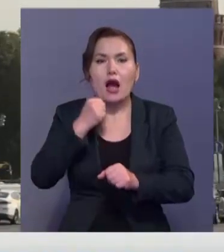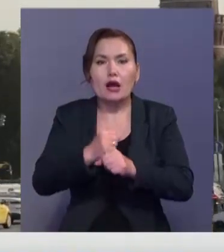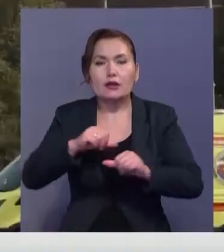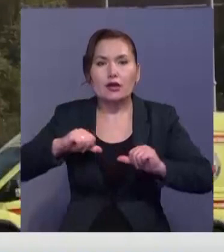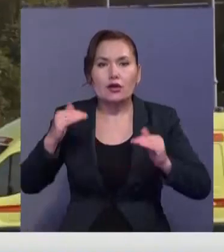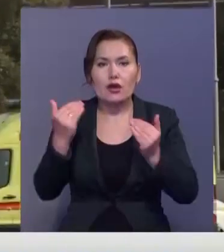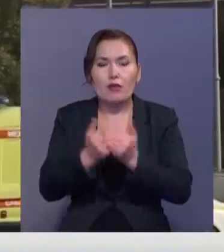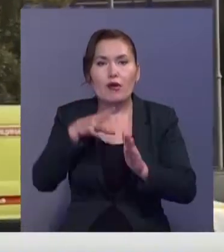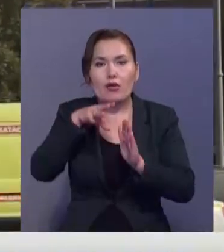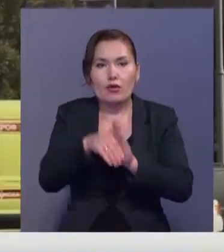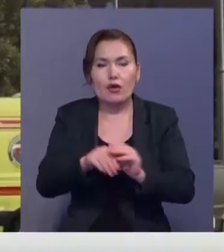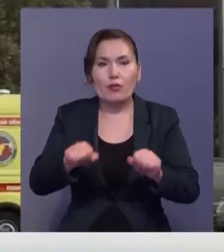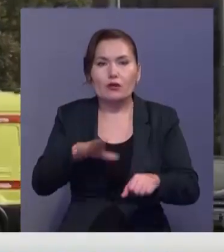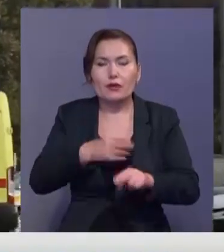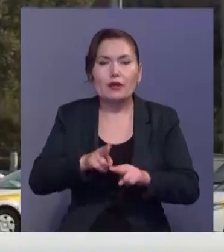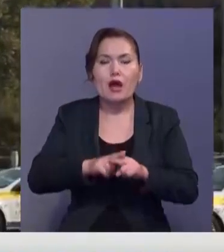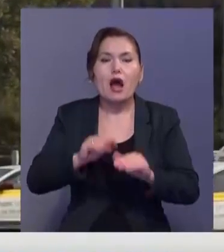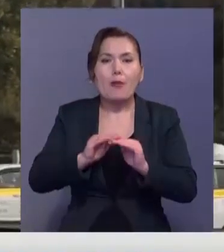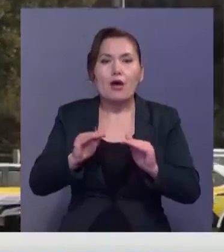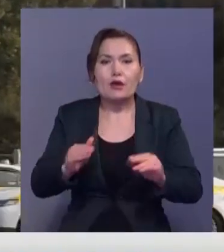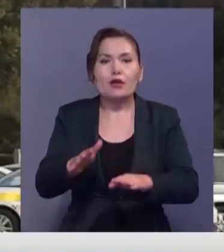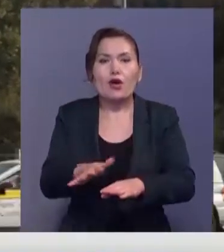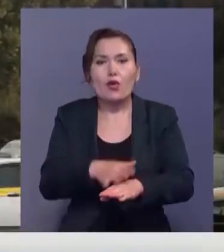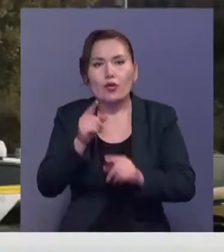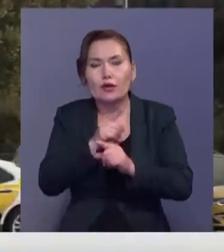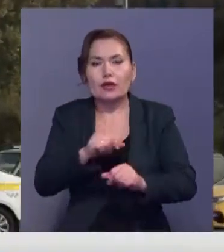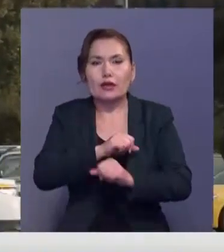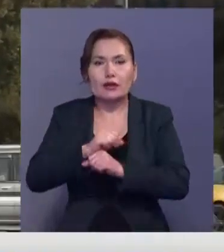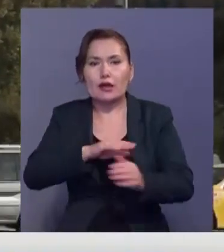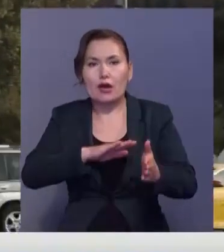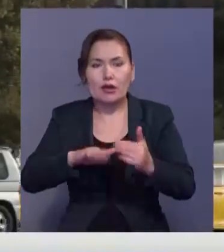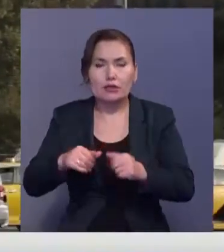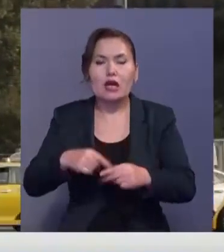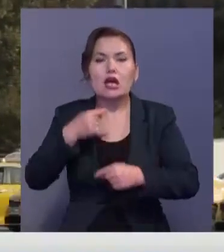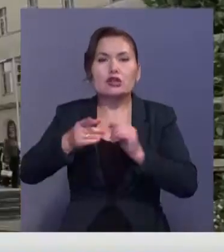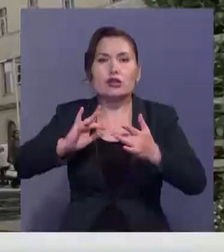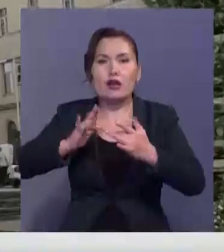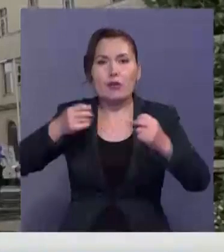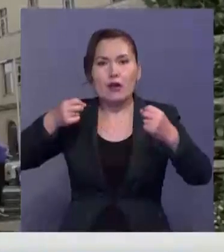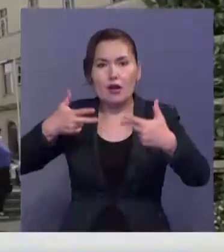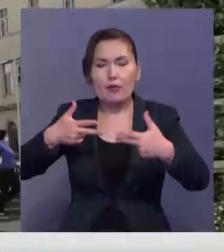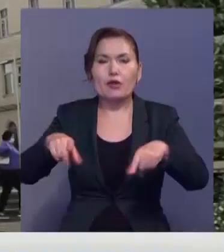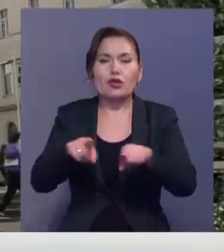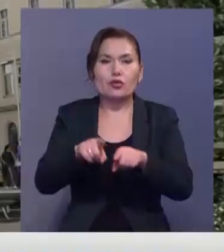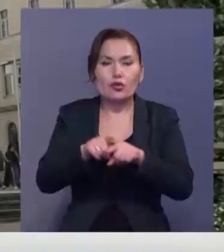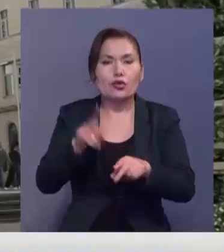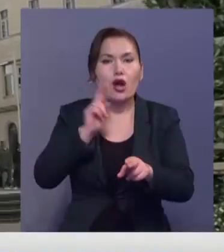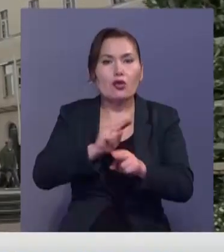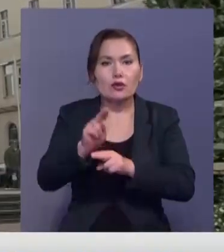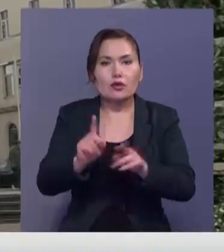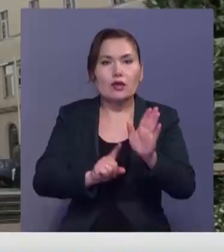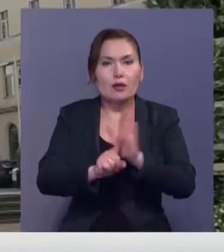карантин енгізілу мүмкін деп отыр. Балалардың ұзақ уақыт демалысынан кейін қашықтан оқу мәселесі де